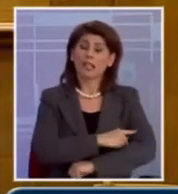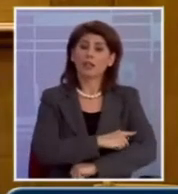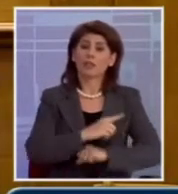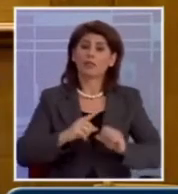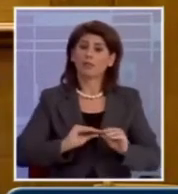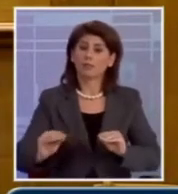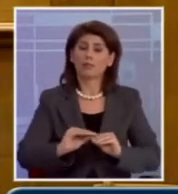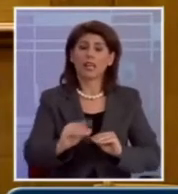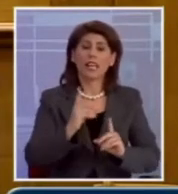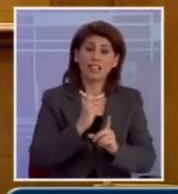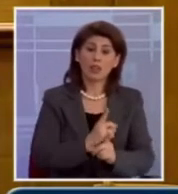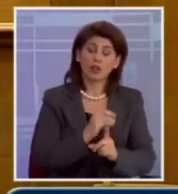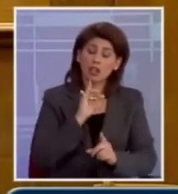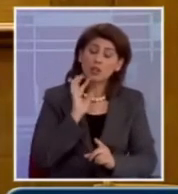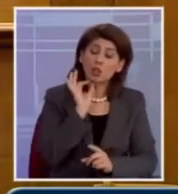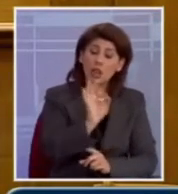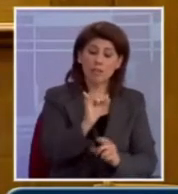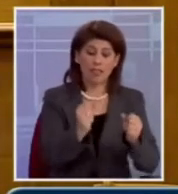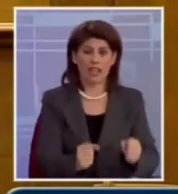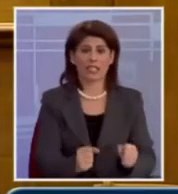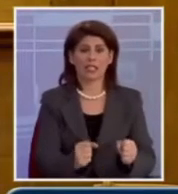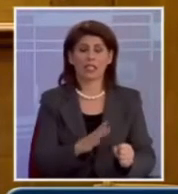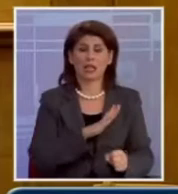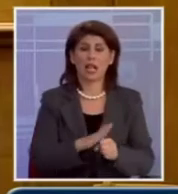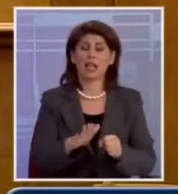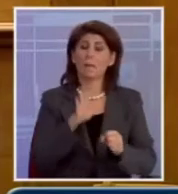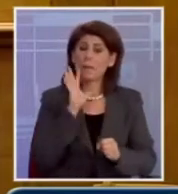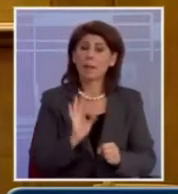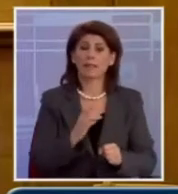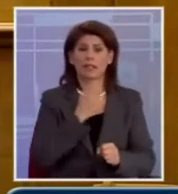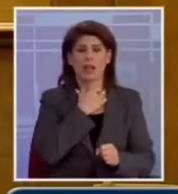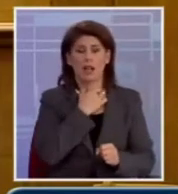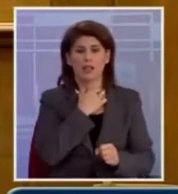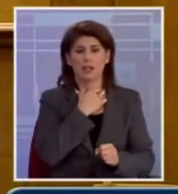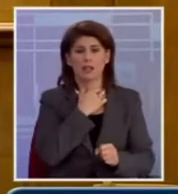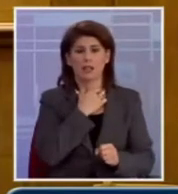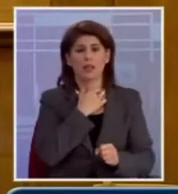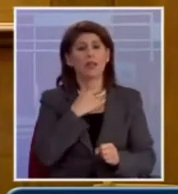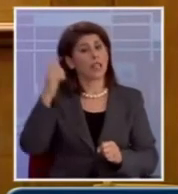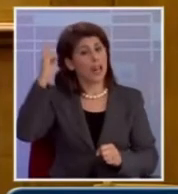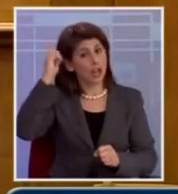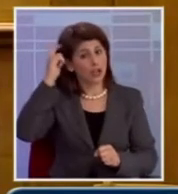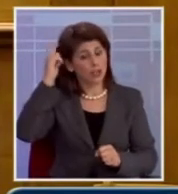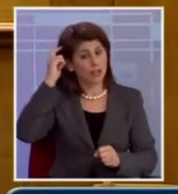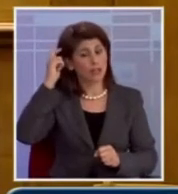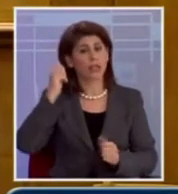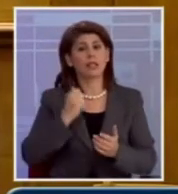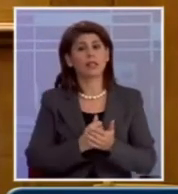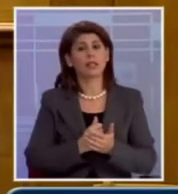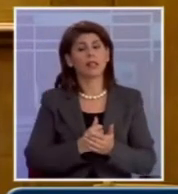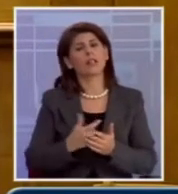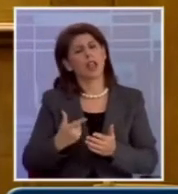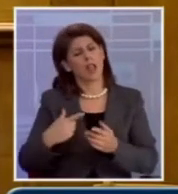τοποθετηθούν με ειδικότητα σε στοχευμένες θέσεις για να καλύψουμε πραγματικές ανάγκες και με νοσηλευτικό και